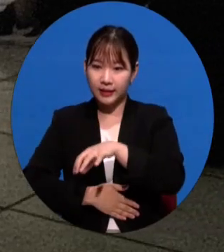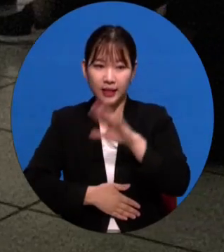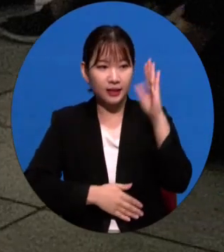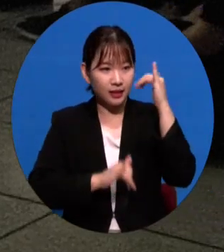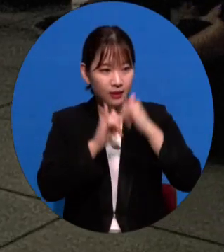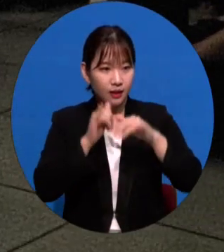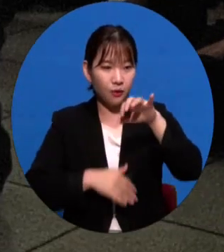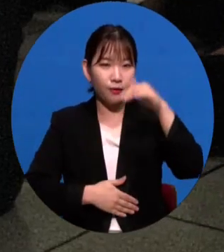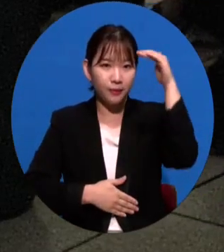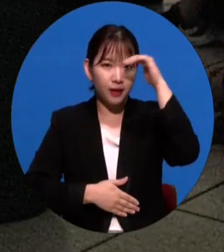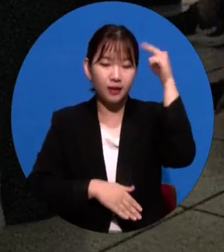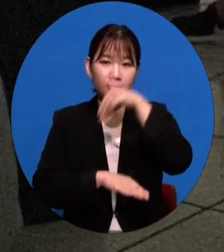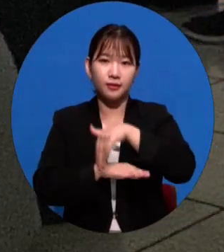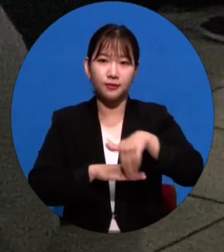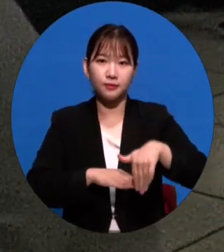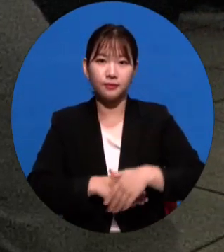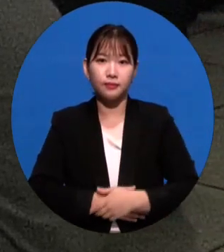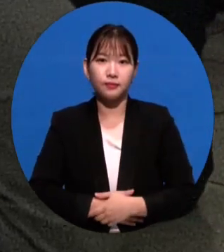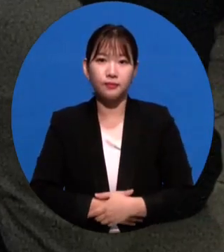근대 역사관 등을 방문합니다